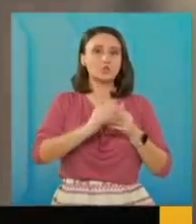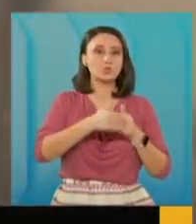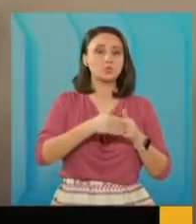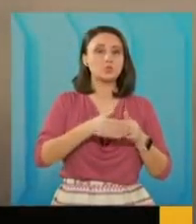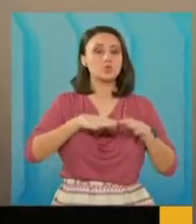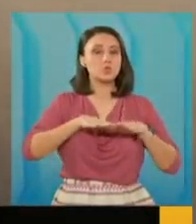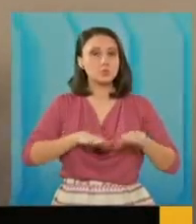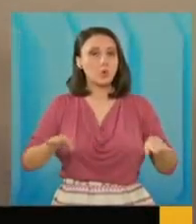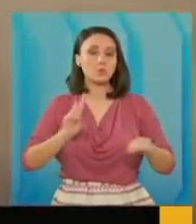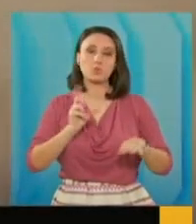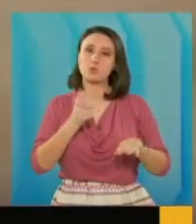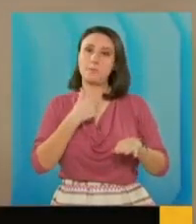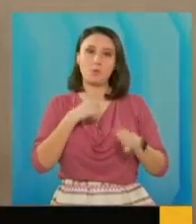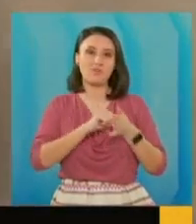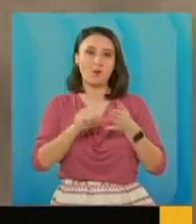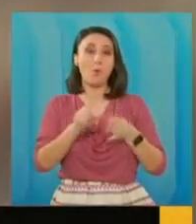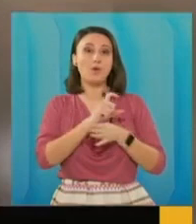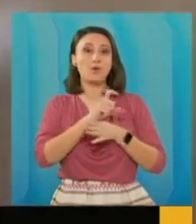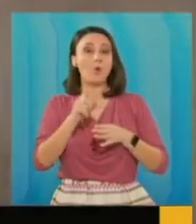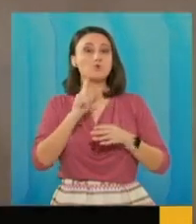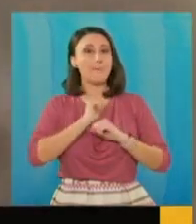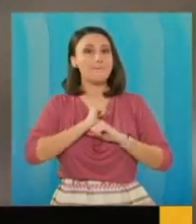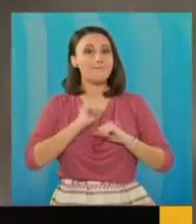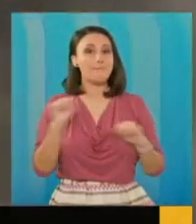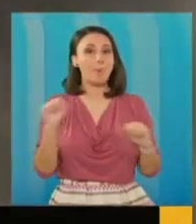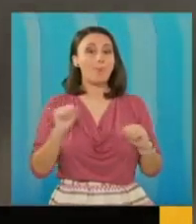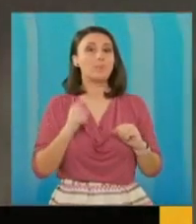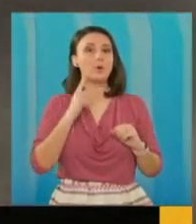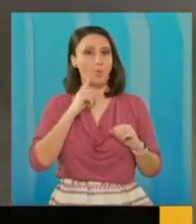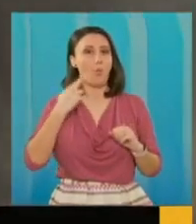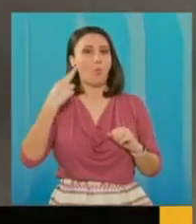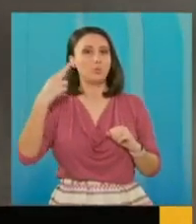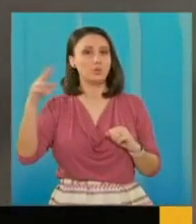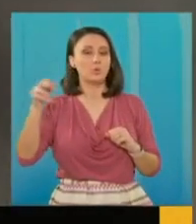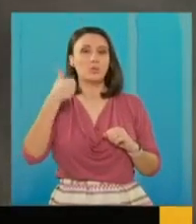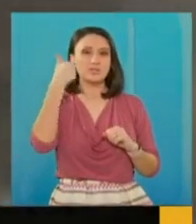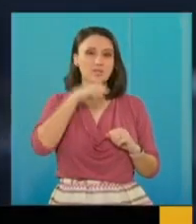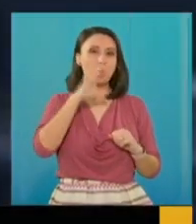din cauza bombardamentelor care continuă zi și noapte.